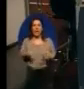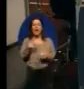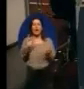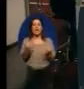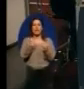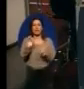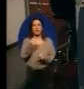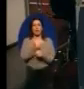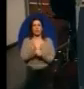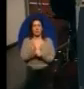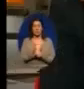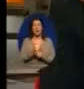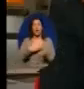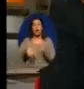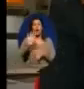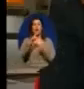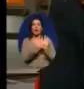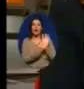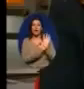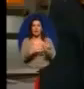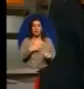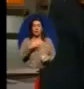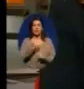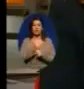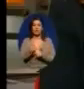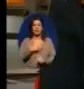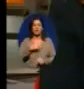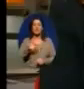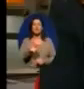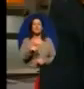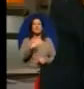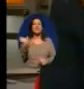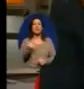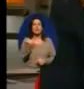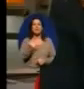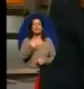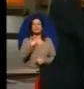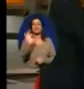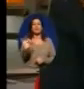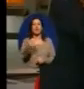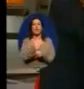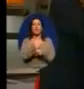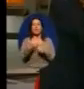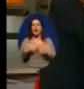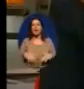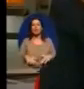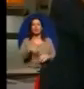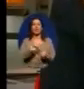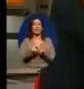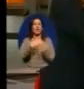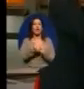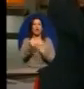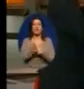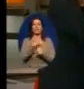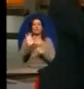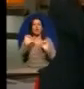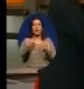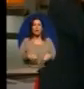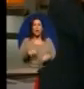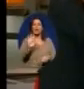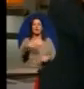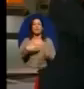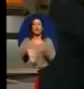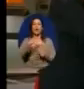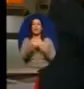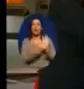ועיקר החקיקה ועיקר העבודה שלי הוא תמיד תמיד לעובדים החלשים, לעובדי הקבלן, המשועבדים, רוב החוקים שלי נועדו